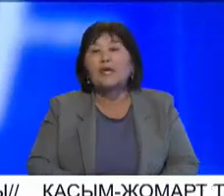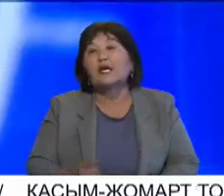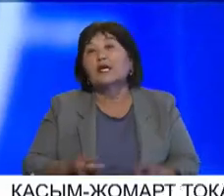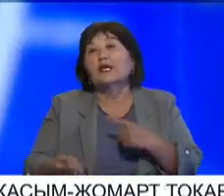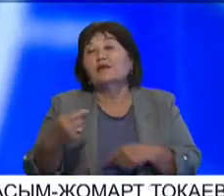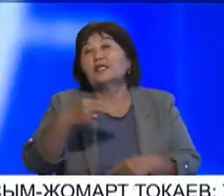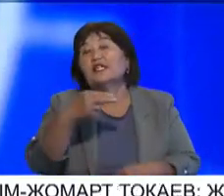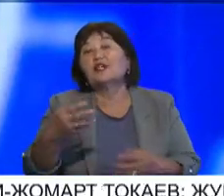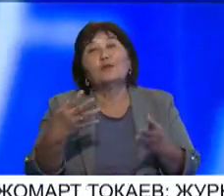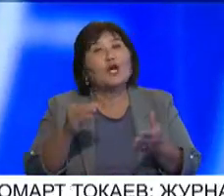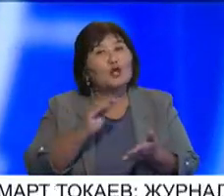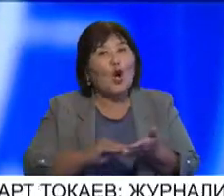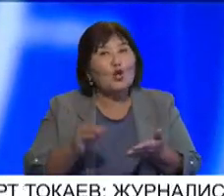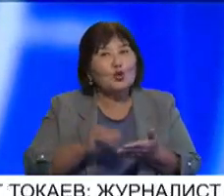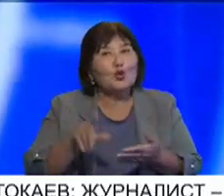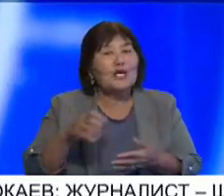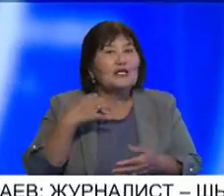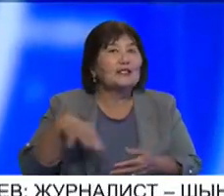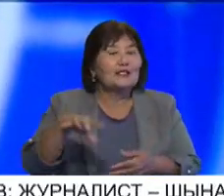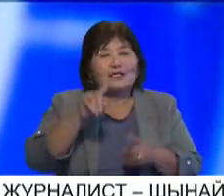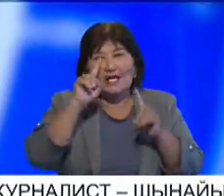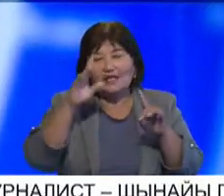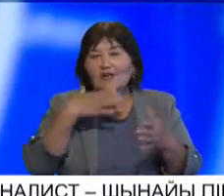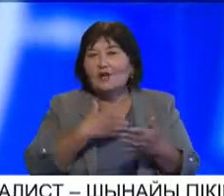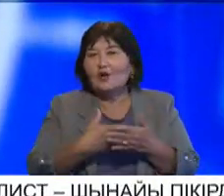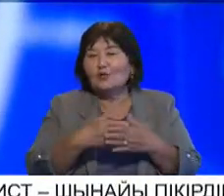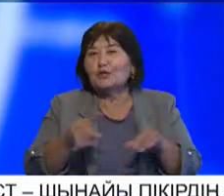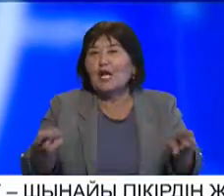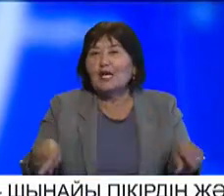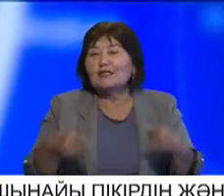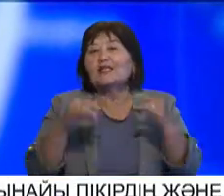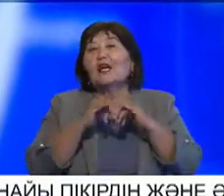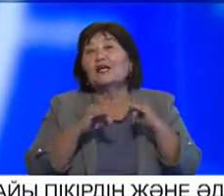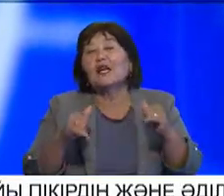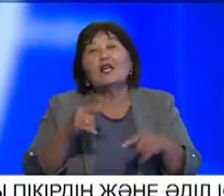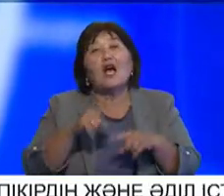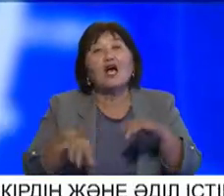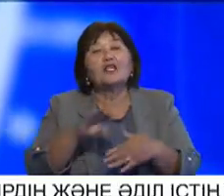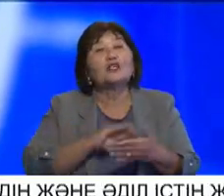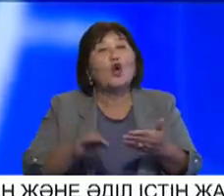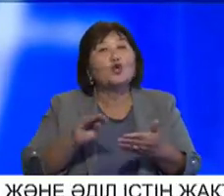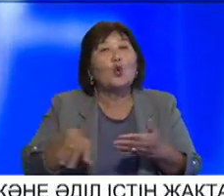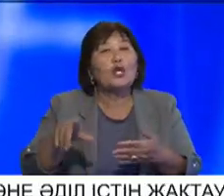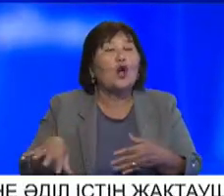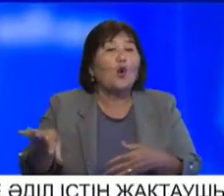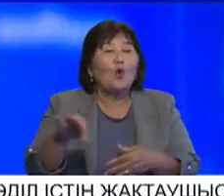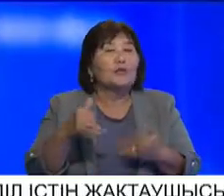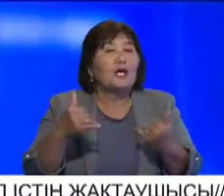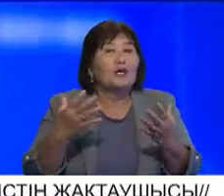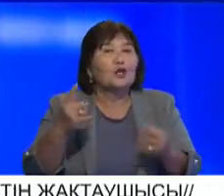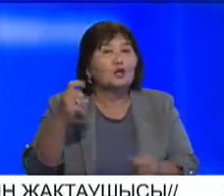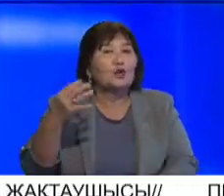И возвращаясь к теме дня, журналистика Сыргели известна своим вкладом в становление и развитие отечественной журналистики. В области на